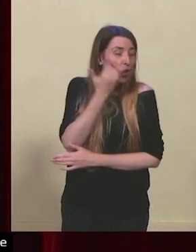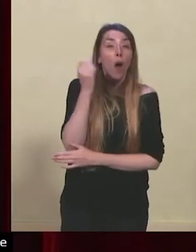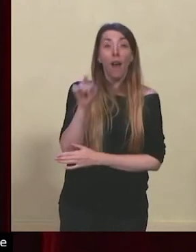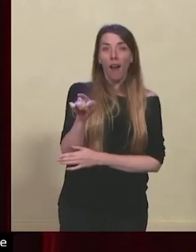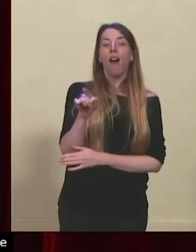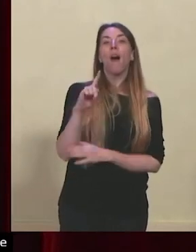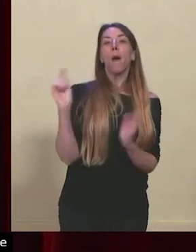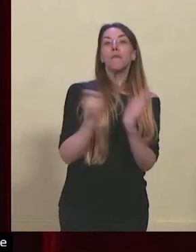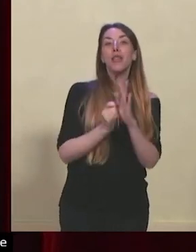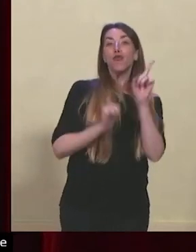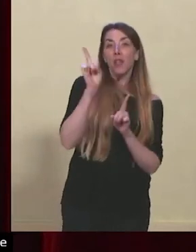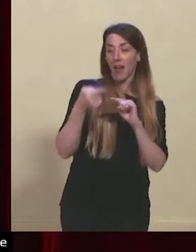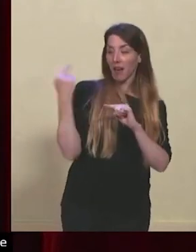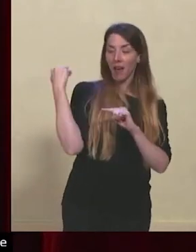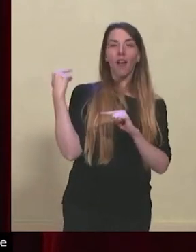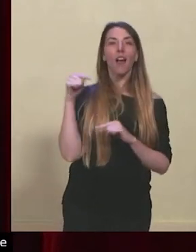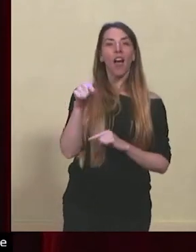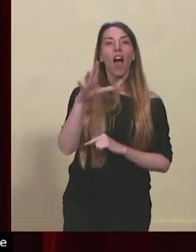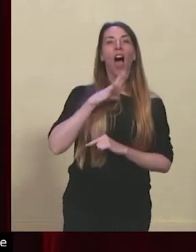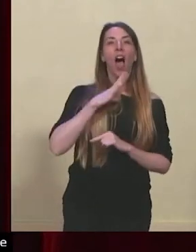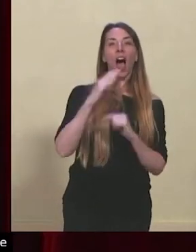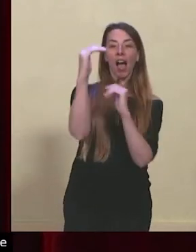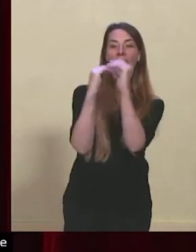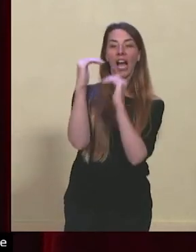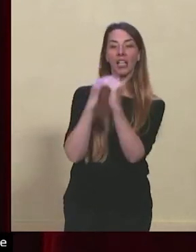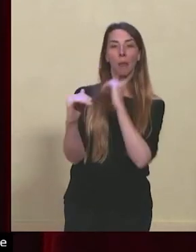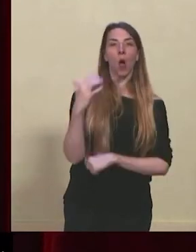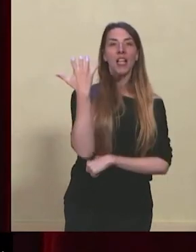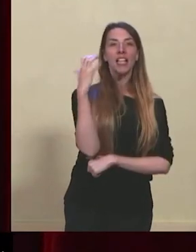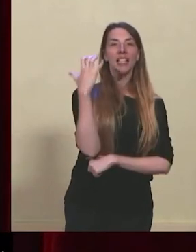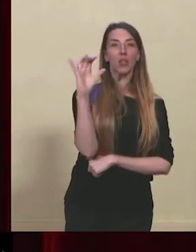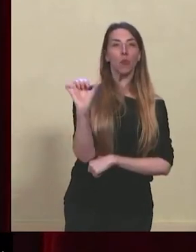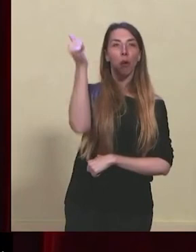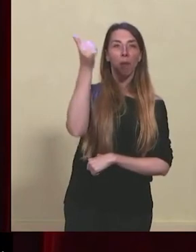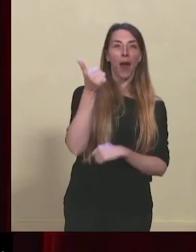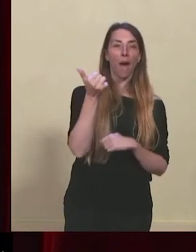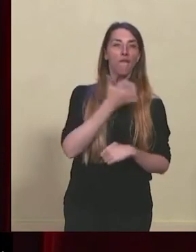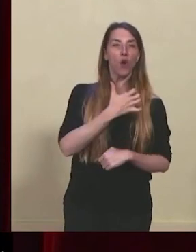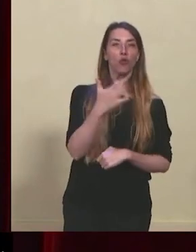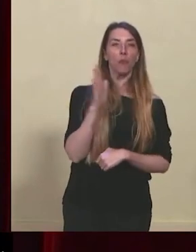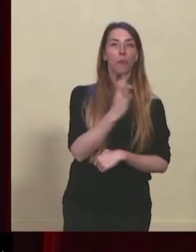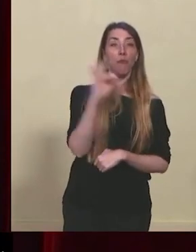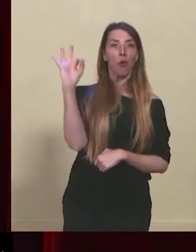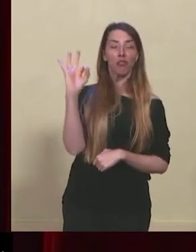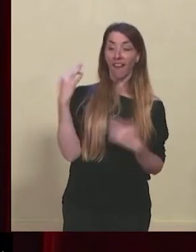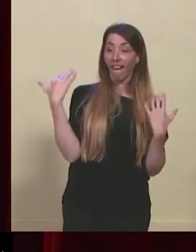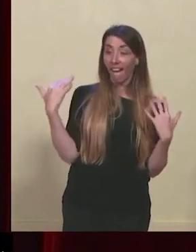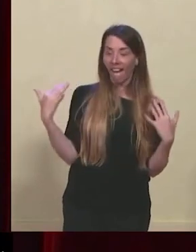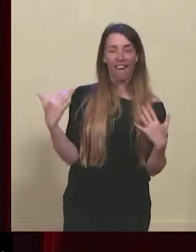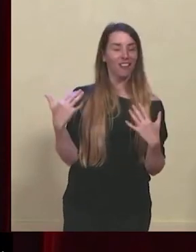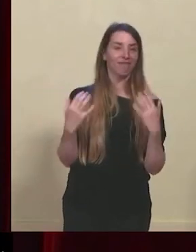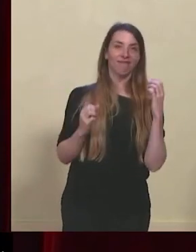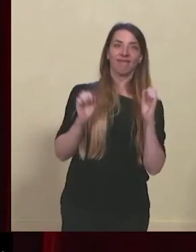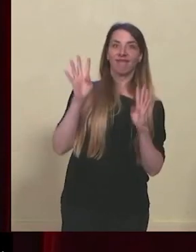juillet. Et celui de juillet, c'est là où il y a un classement des 500 premières fortunes de France. Et là, c'est un régal. C'est un régal parce que c'est là qu'on